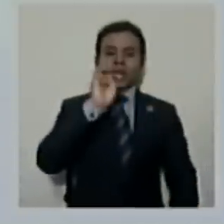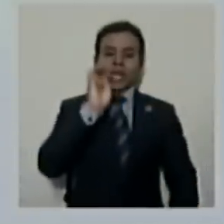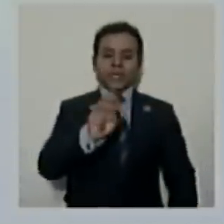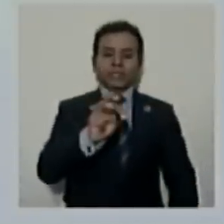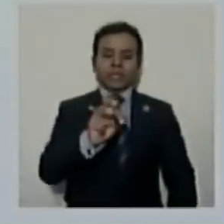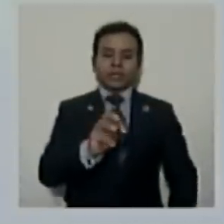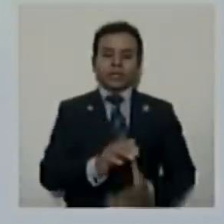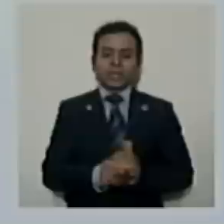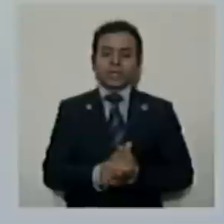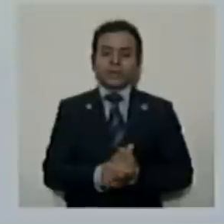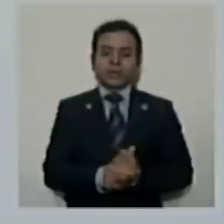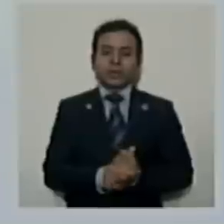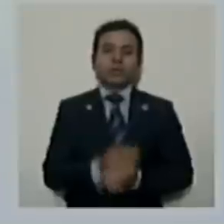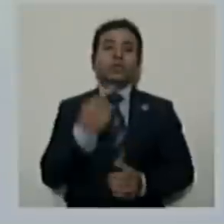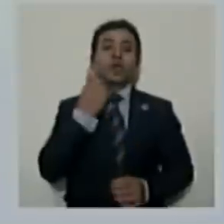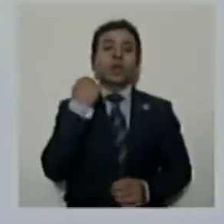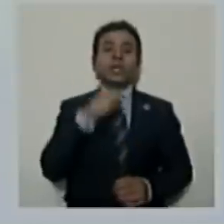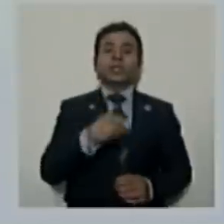201,700 জন,